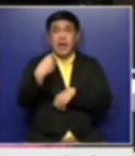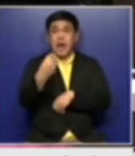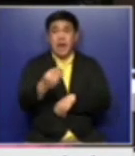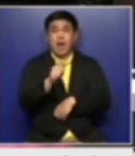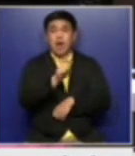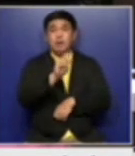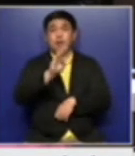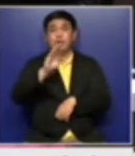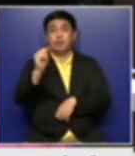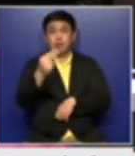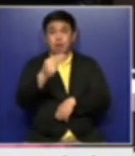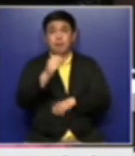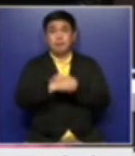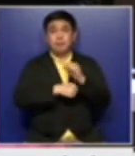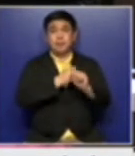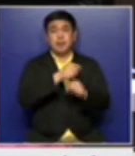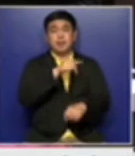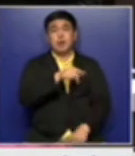ในปีพ.ศ